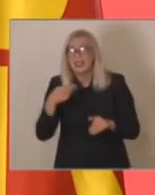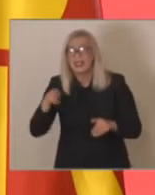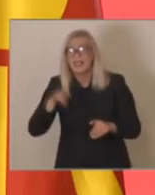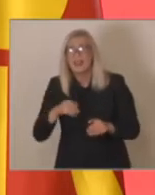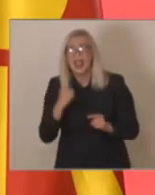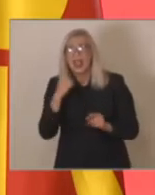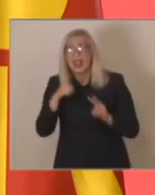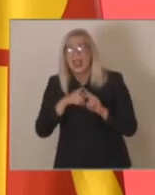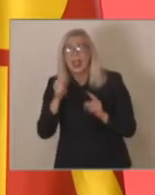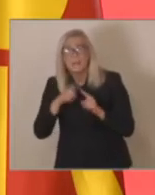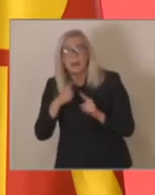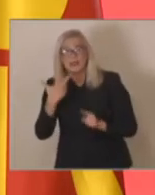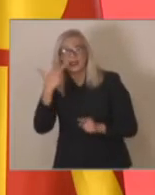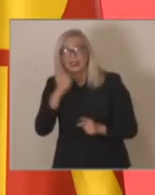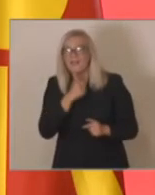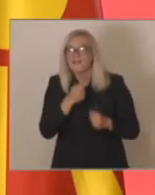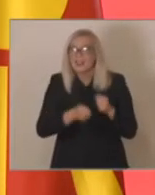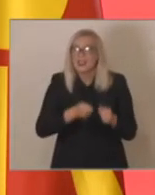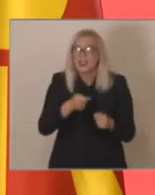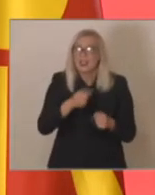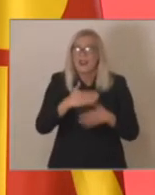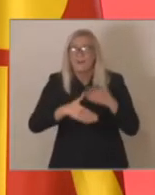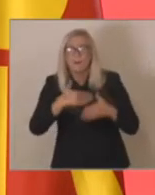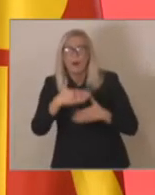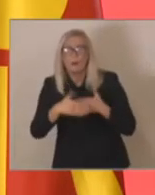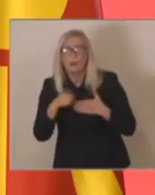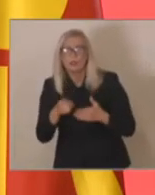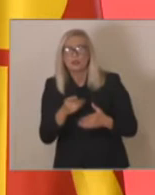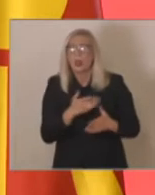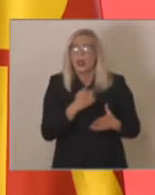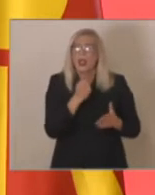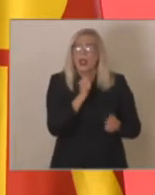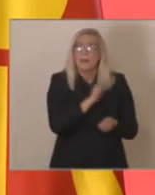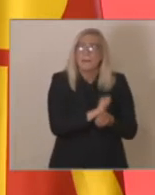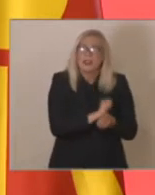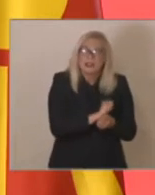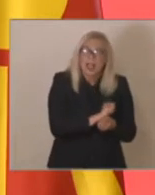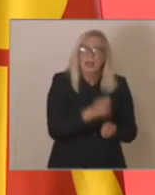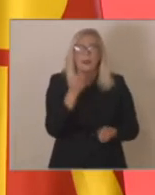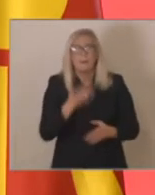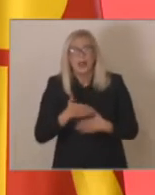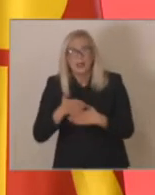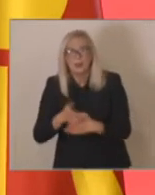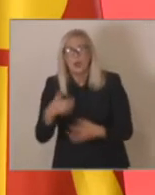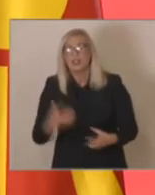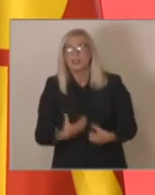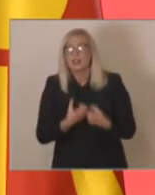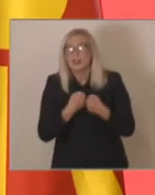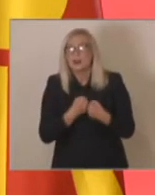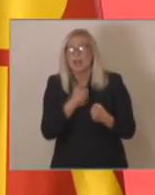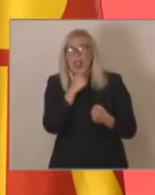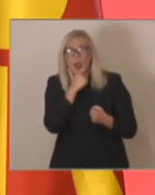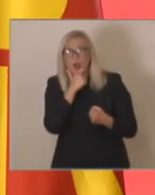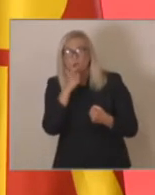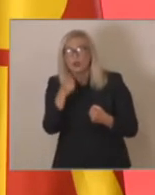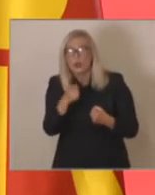3 финансирањето во комбинирана форма на грантови и поволни заеми за да се подржи економската